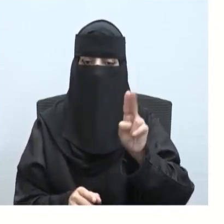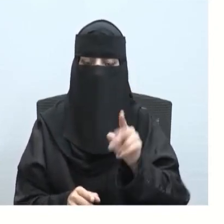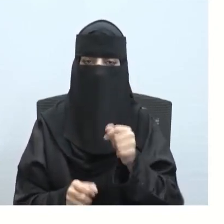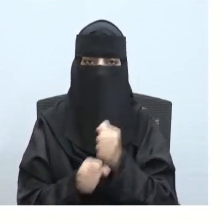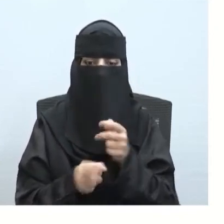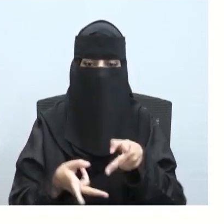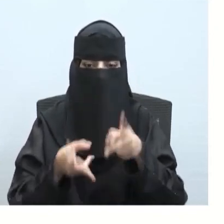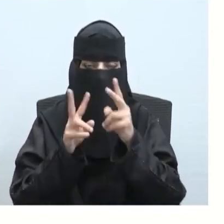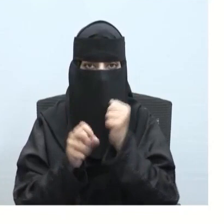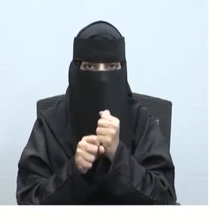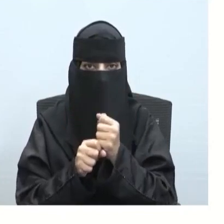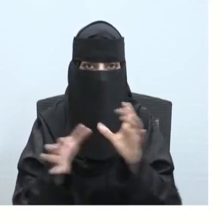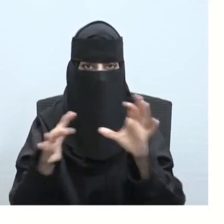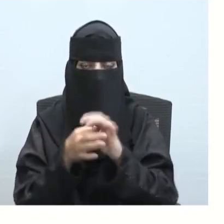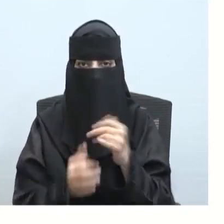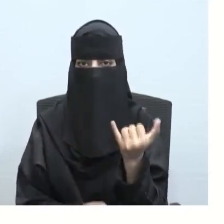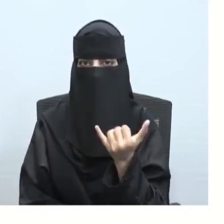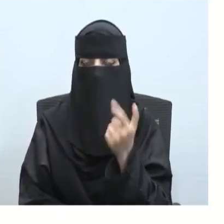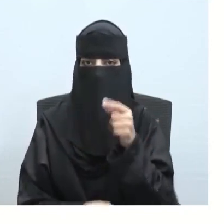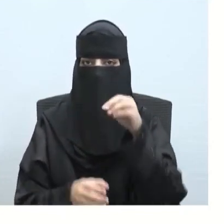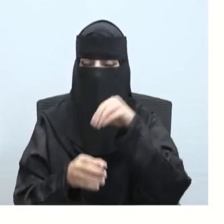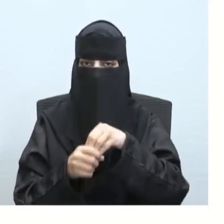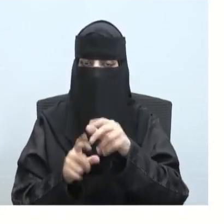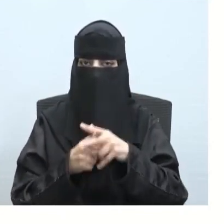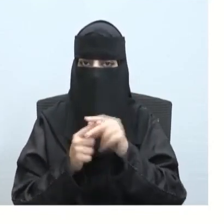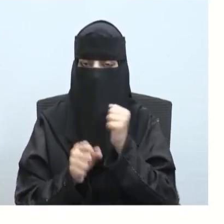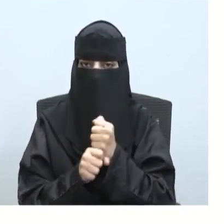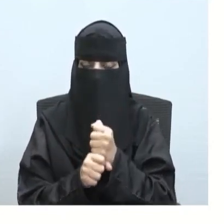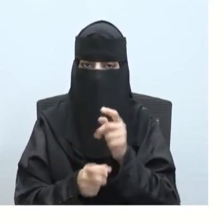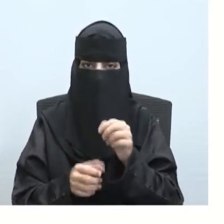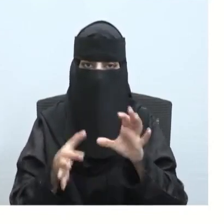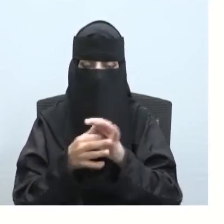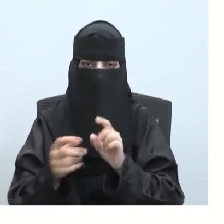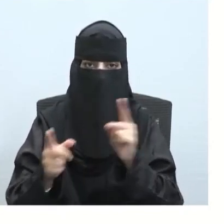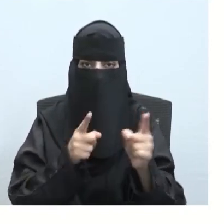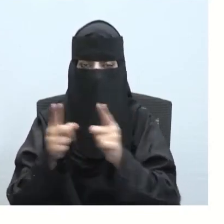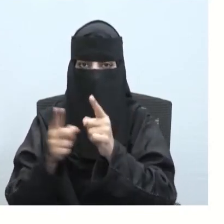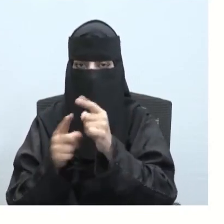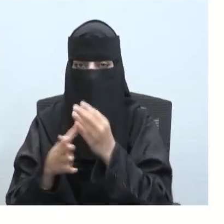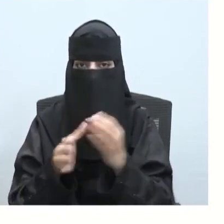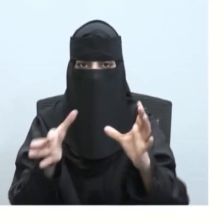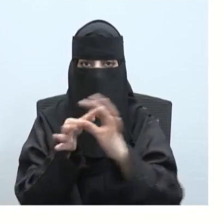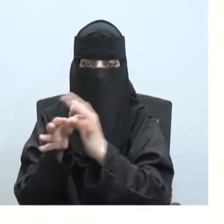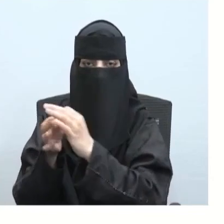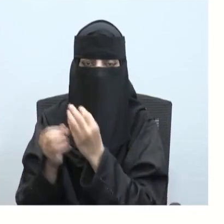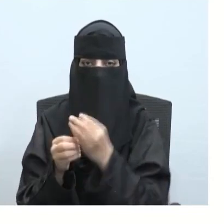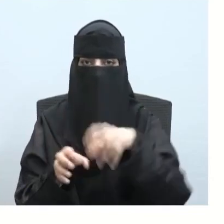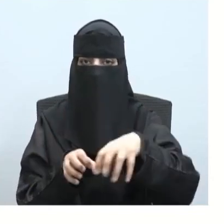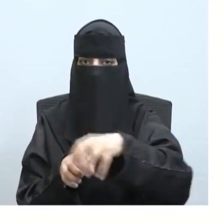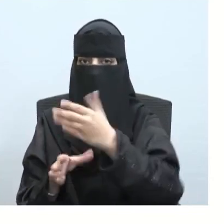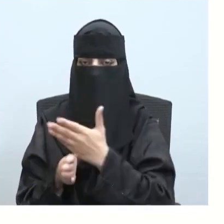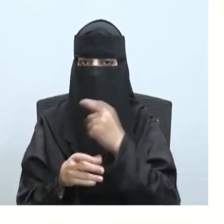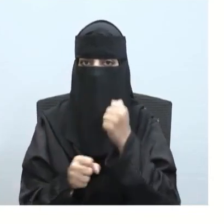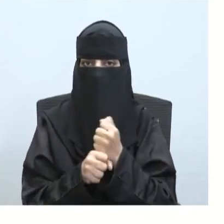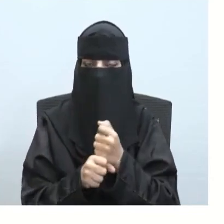المشروع يعتبر الاتصال مهما جدا داخل المصنع للتنسيق بين الإدارات والقطاعات المختلفة. عندما